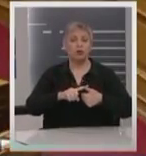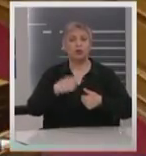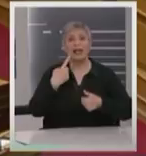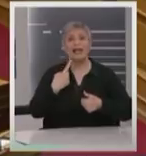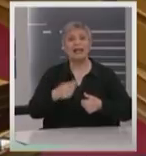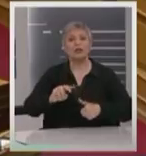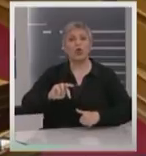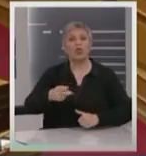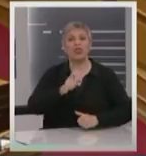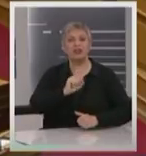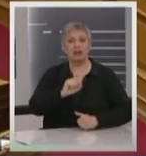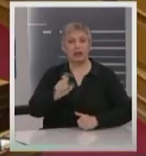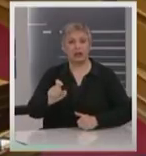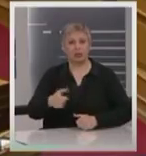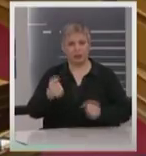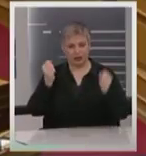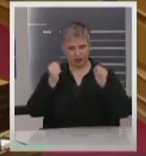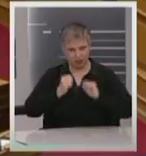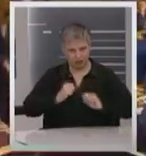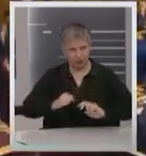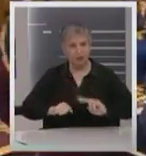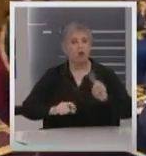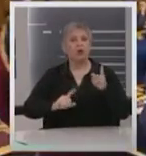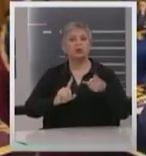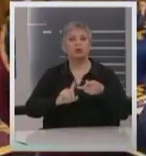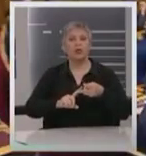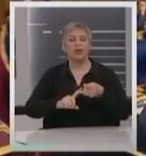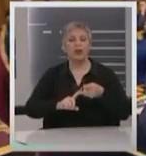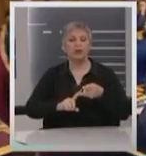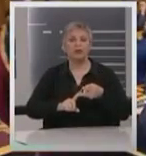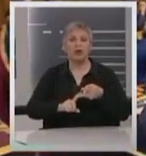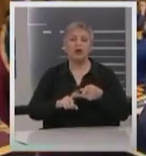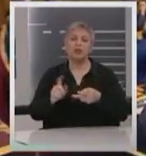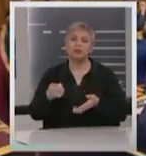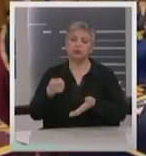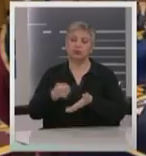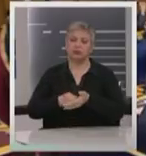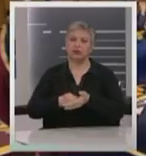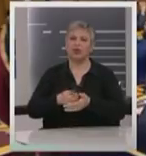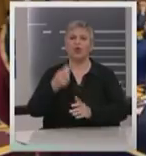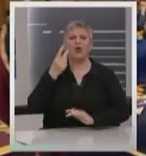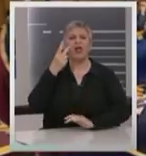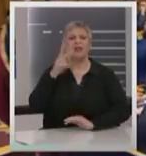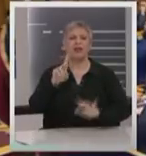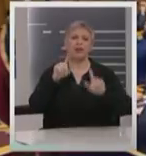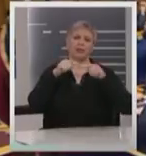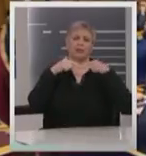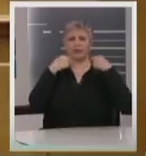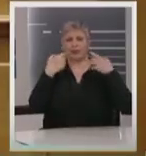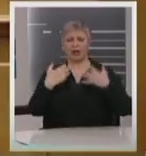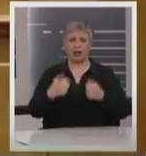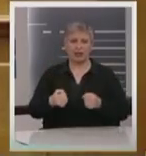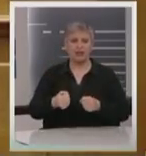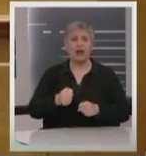όπως κύριε Τσίπρα, θα το πληρώνουμε οι Έλληνες πολίτες, όσο και αν χαμογελάτε αυτάρεσκα, για πολλά